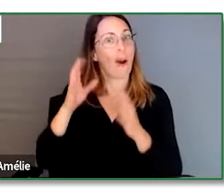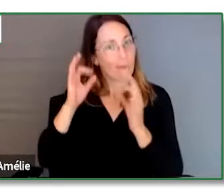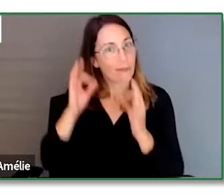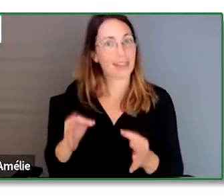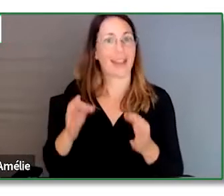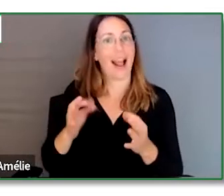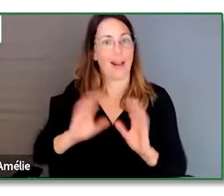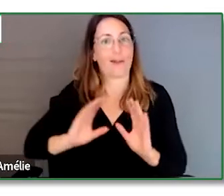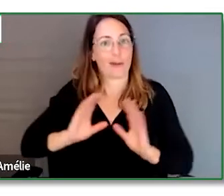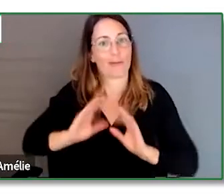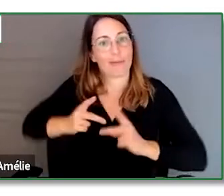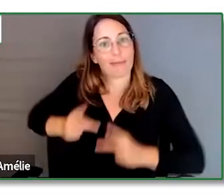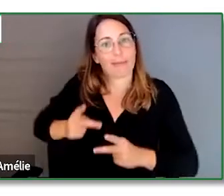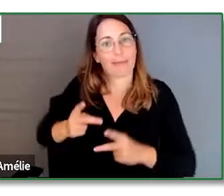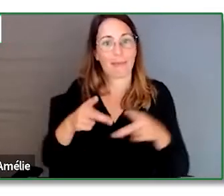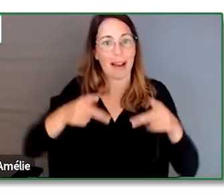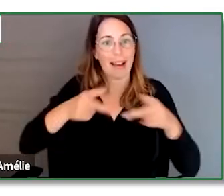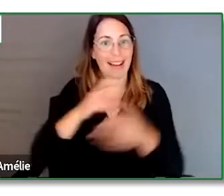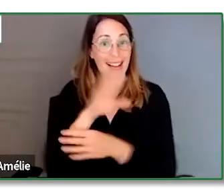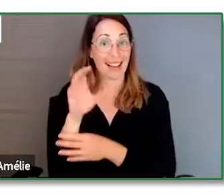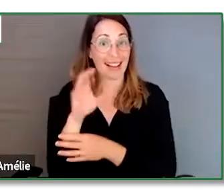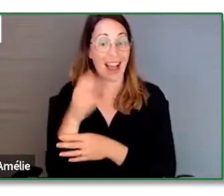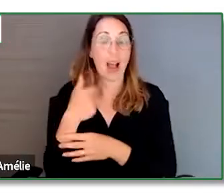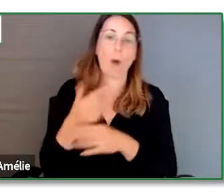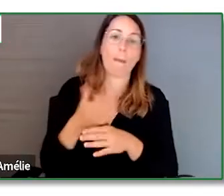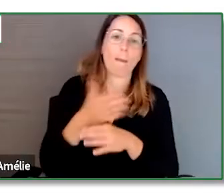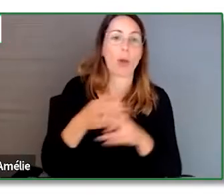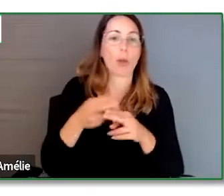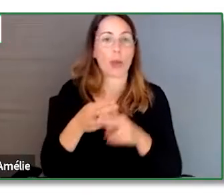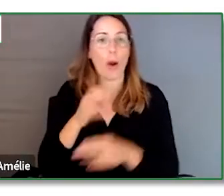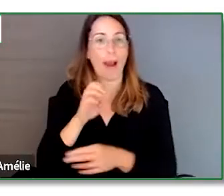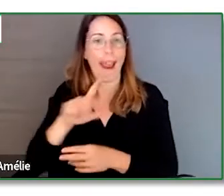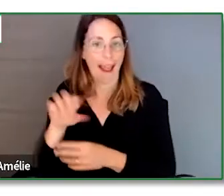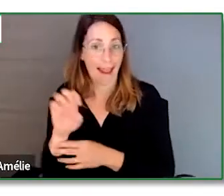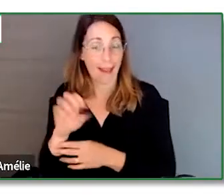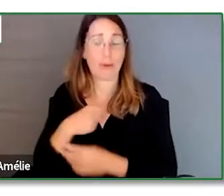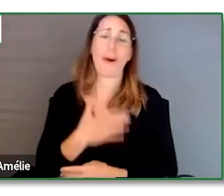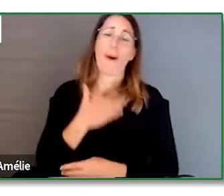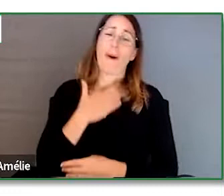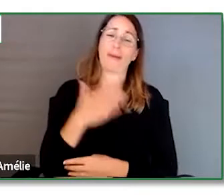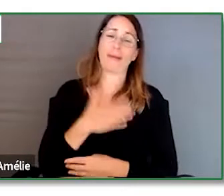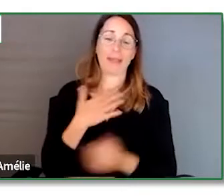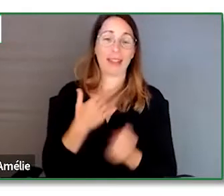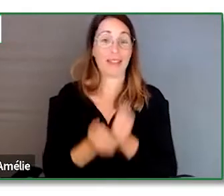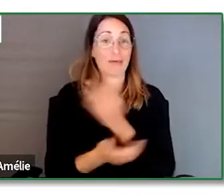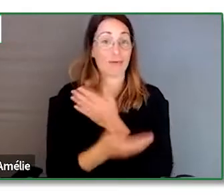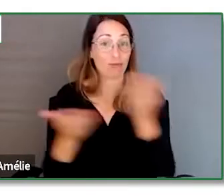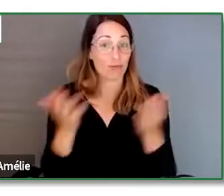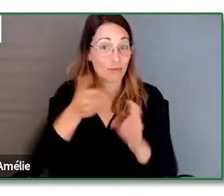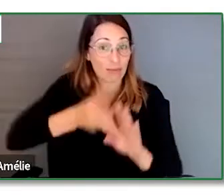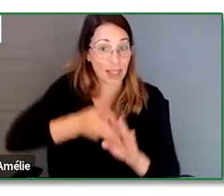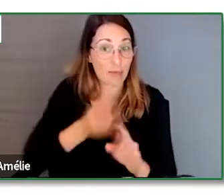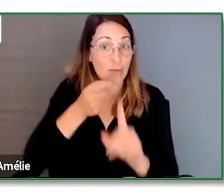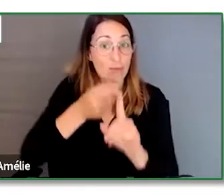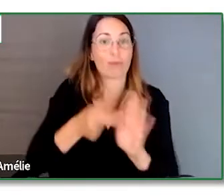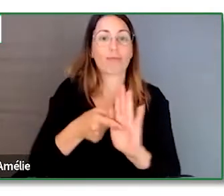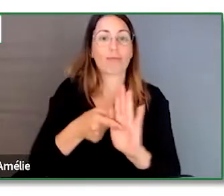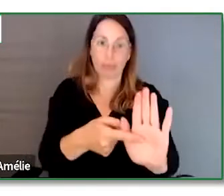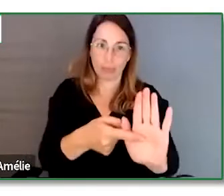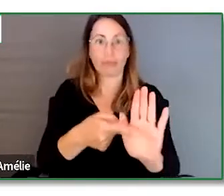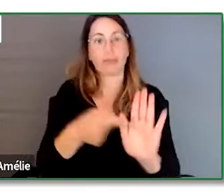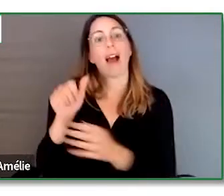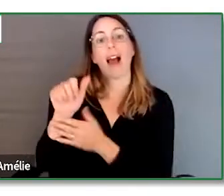elle. Je suis très, très heureuse d'être ici avec vous aujourd'hui pour vous présenter l'agence, notre structure et puis le travail qu'on